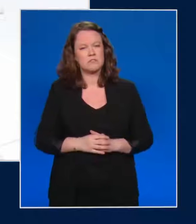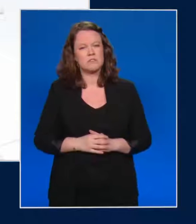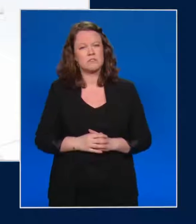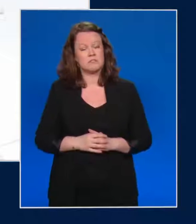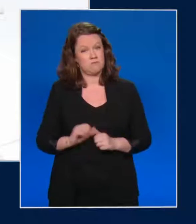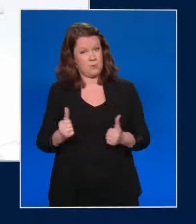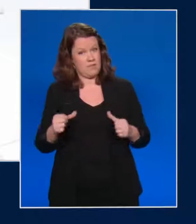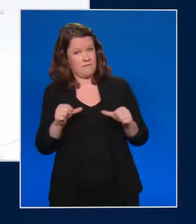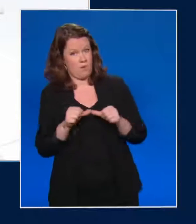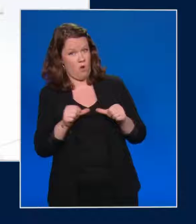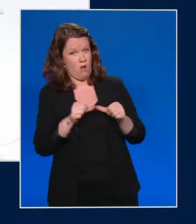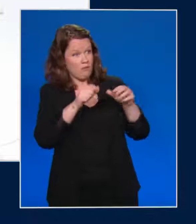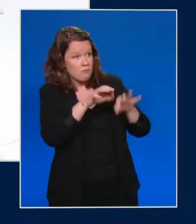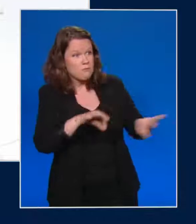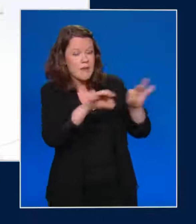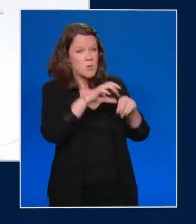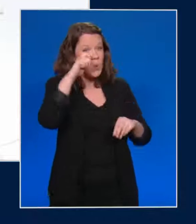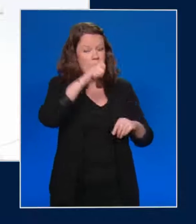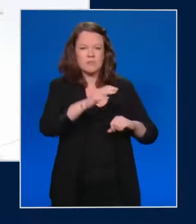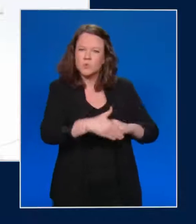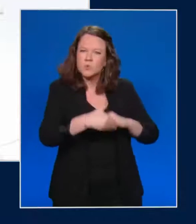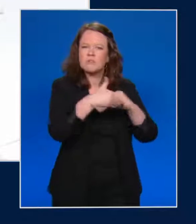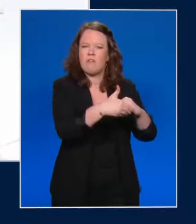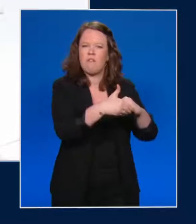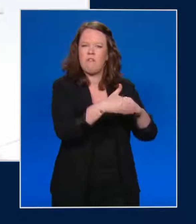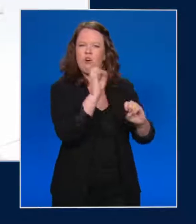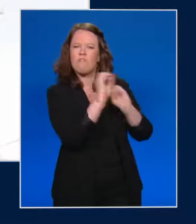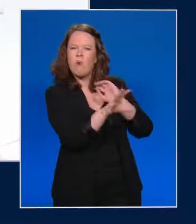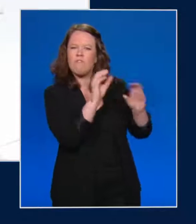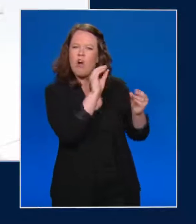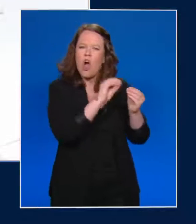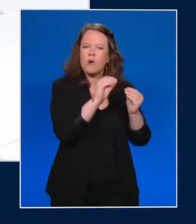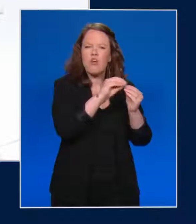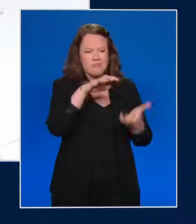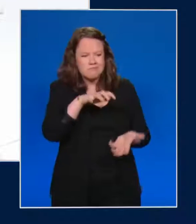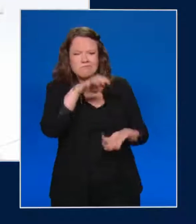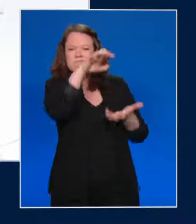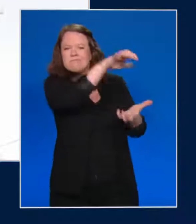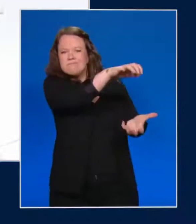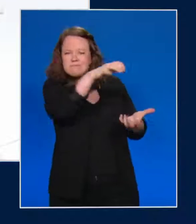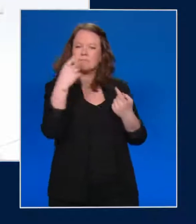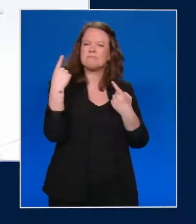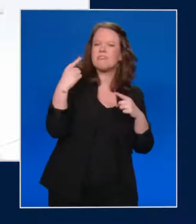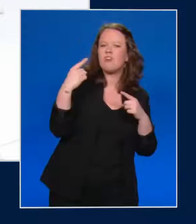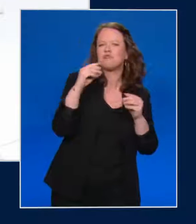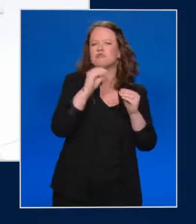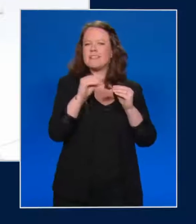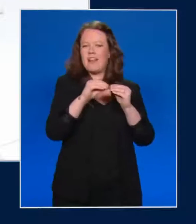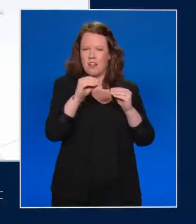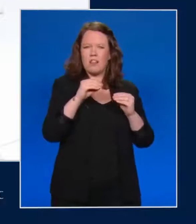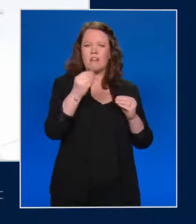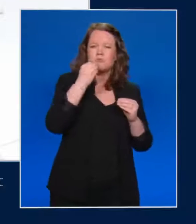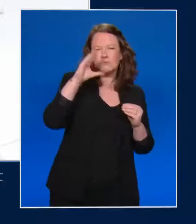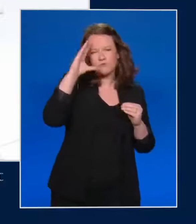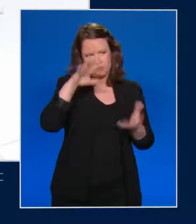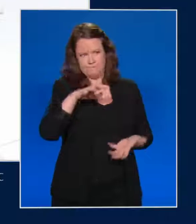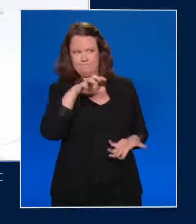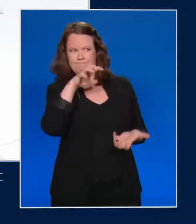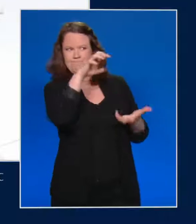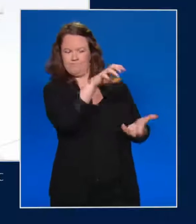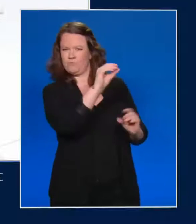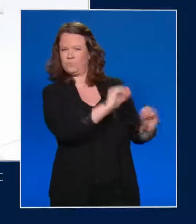par des convois humanitaires ainsi que par la livraison de matériels et d'équipements pour se défendre ensuite